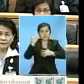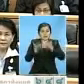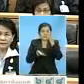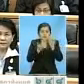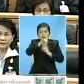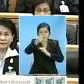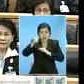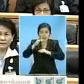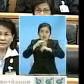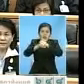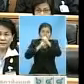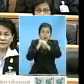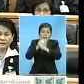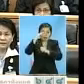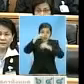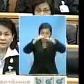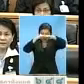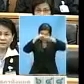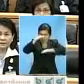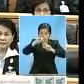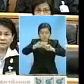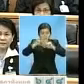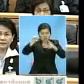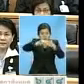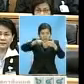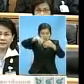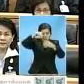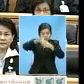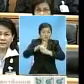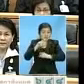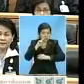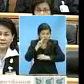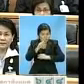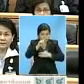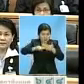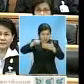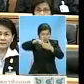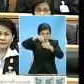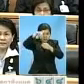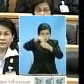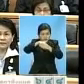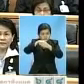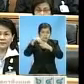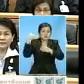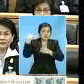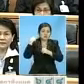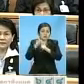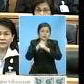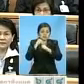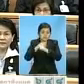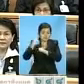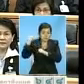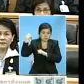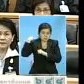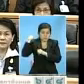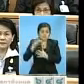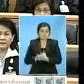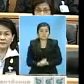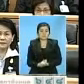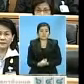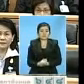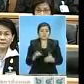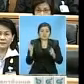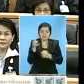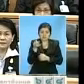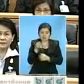ปีแต่ต้องการให้มีการเลือกตั้ง3ครั้ง9ปีเพื่อให้พรรคการเมืองพรรคใดพรรคการเมืองหนึ่งสูญหายไปจากวงการการเมืองไ